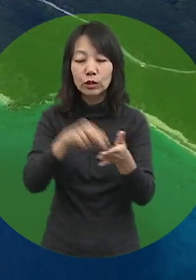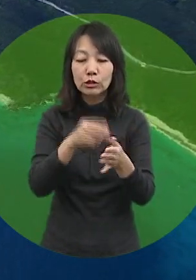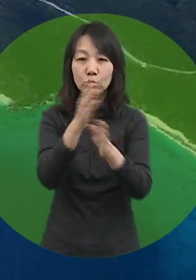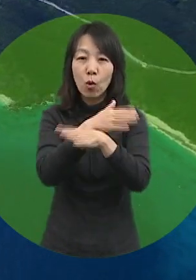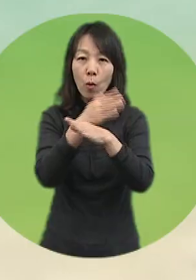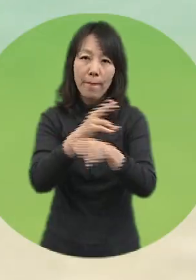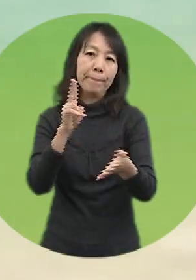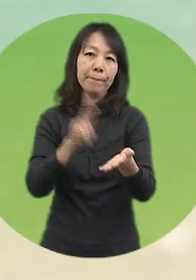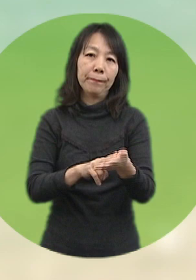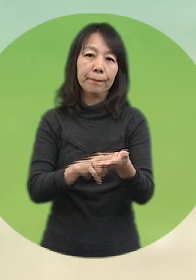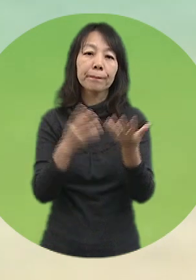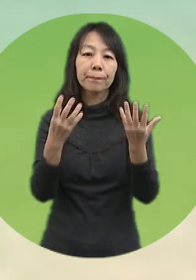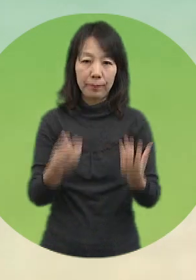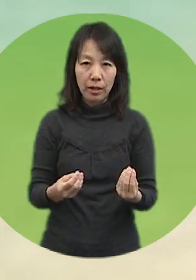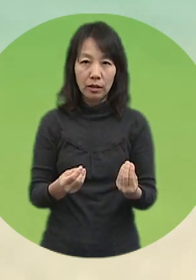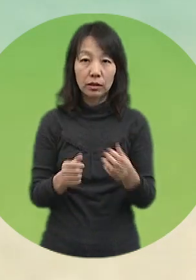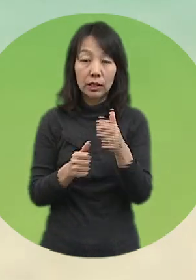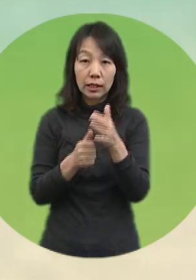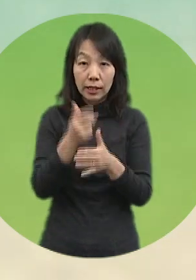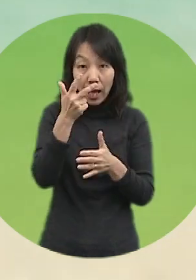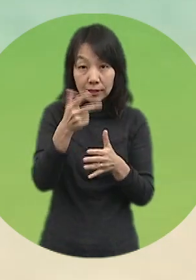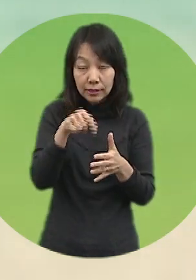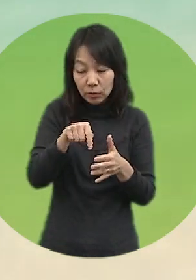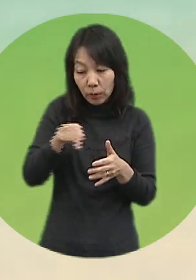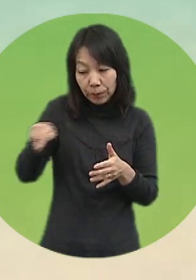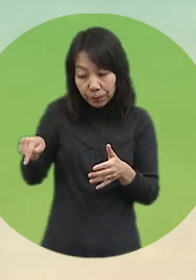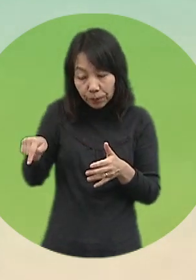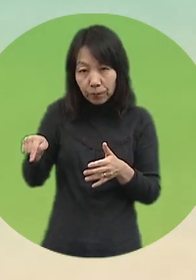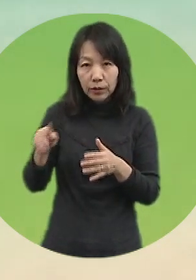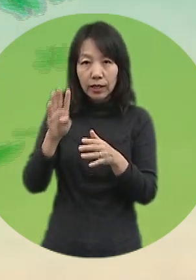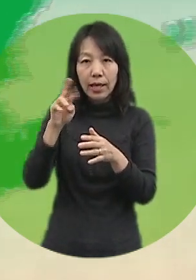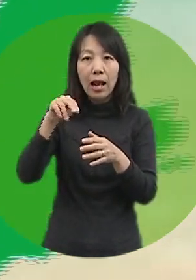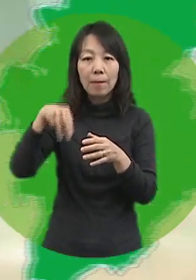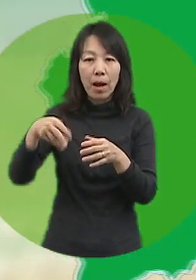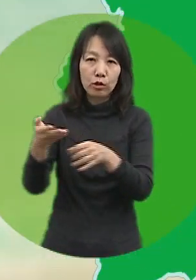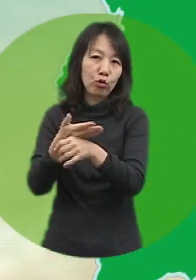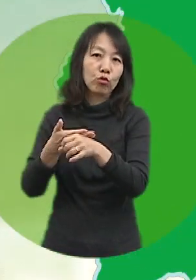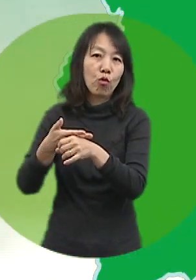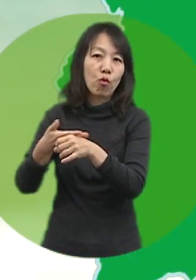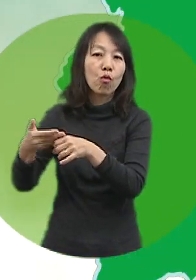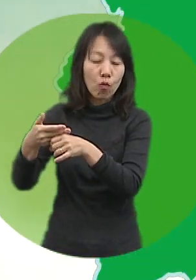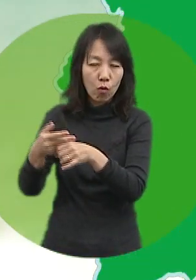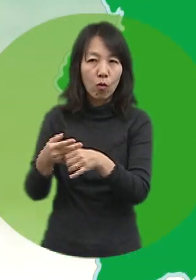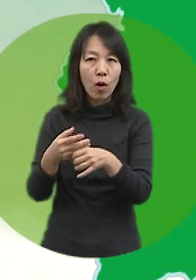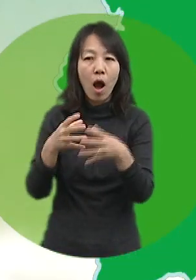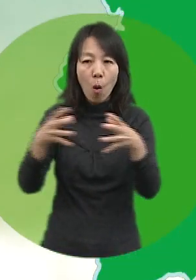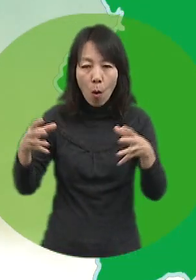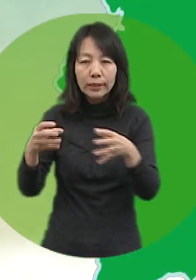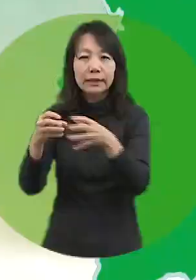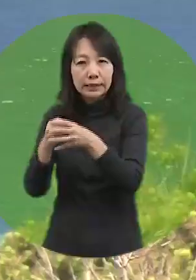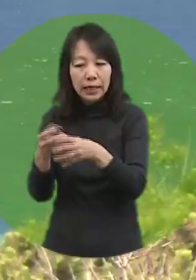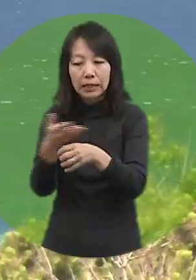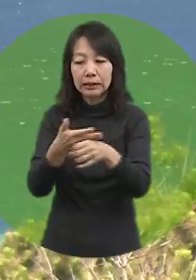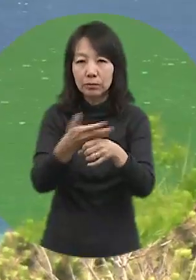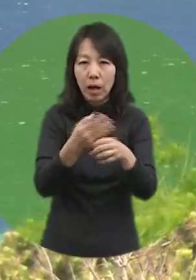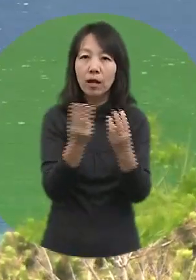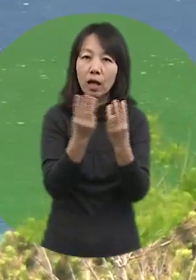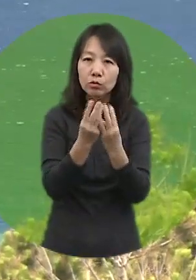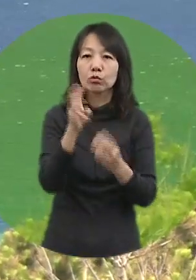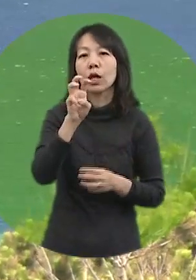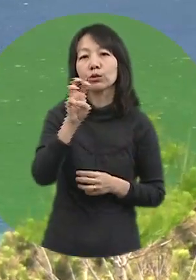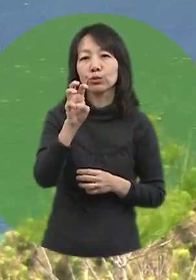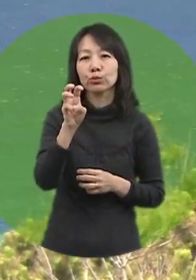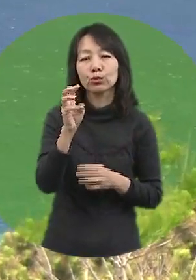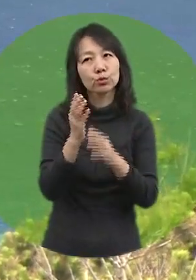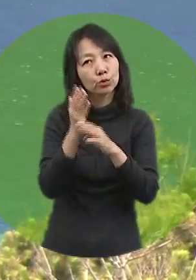ました。那覇市の西方に位置するケラマ諸島は、大小30余りの島々からなり、ケラマブルー